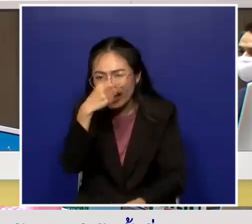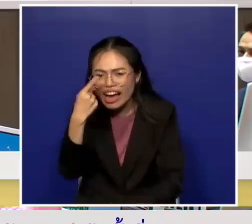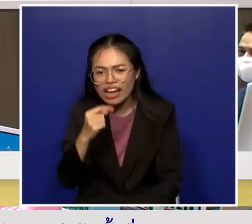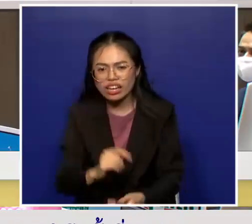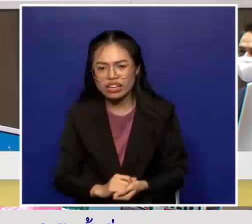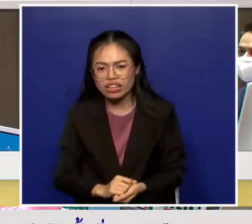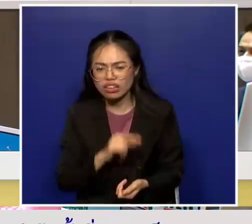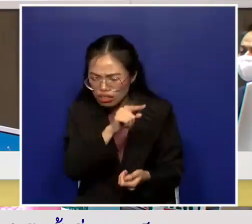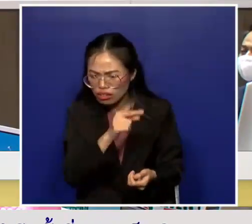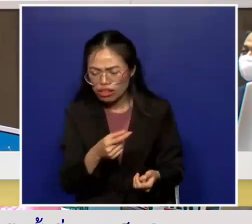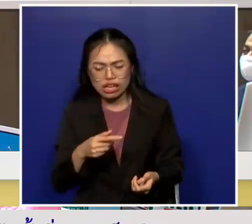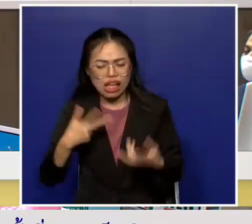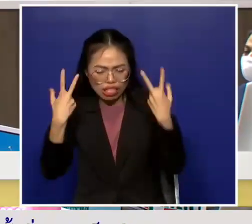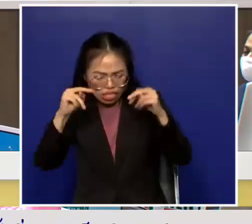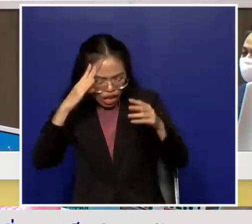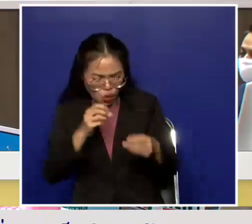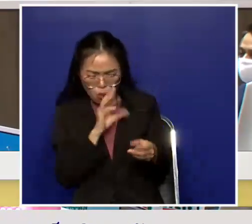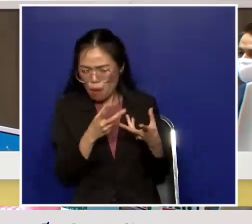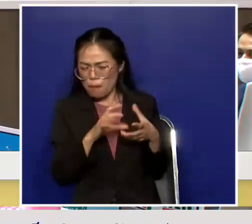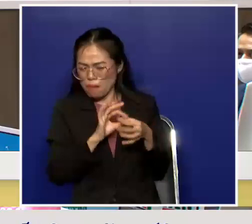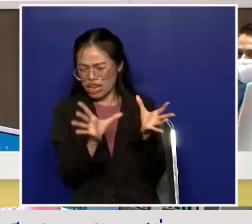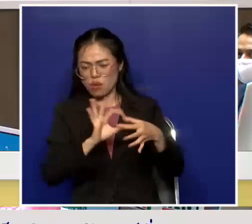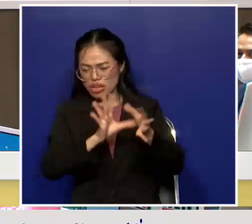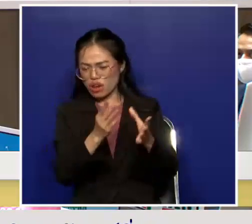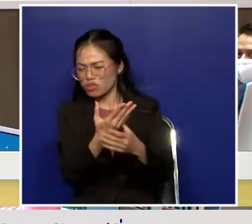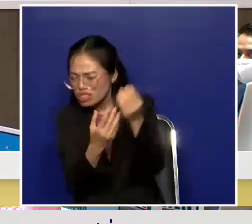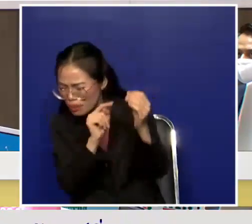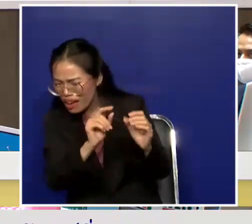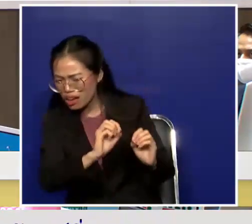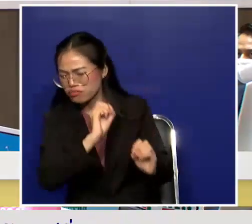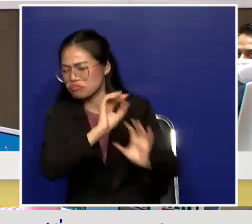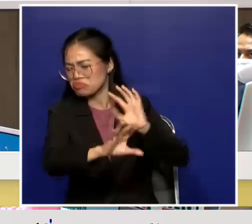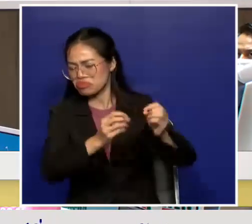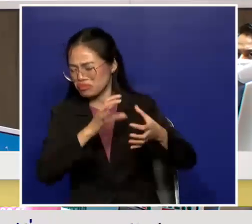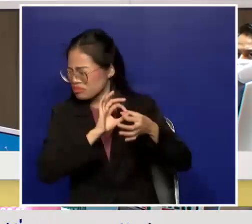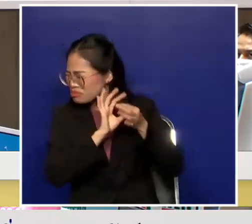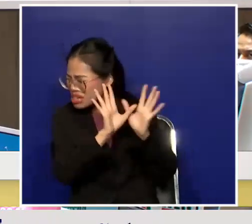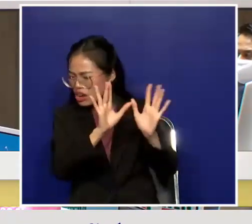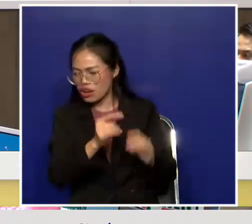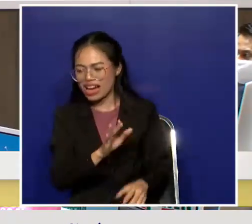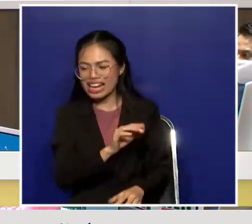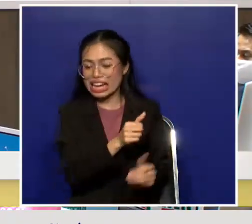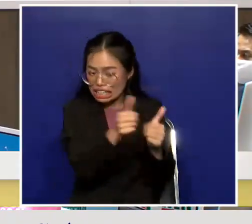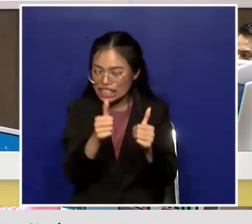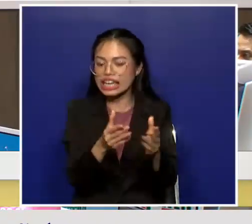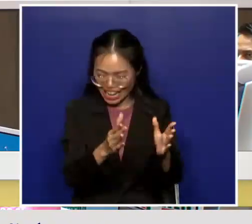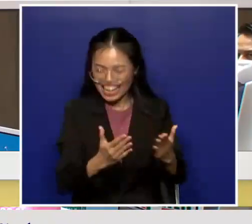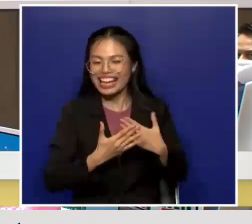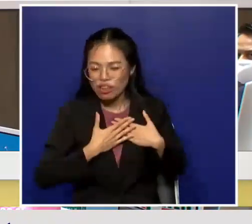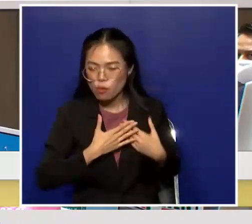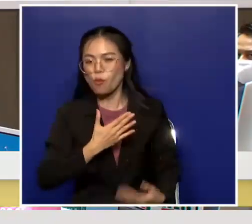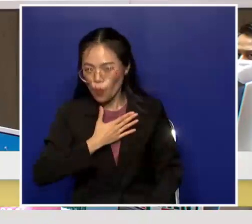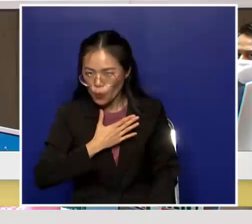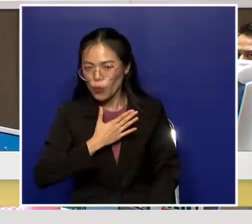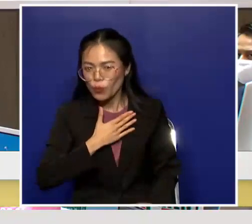เป็นเรื่องของสนช.เป็นเรื่องของสภาเป็นเรื่องของอะไรต่างๆโยนหมดเลยถ้าอะไรดีนี่เขาจะรับเอาไว้นี่คือพฤติกรรมนายก